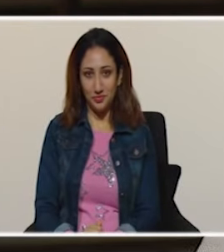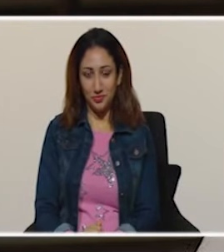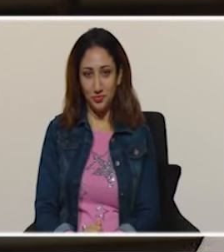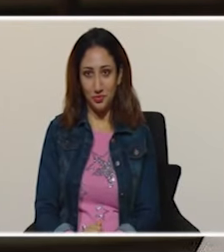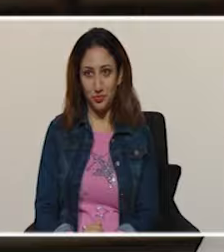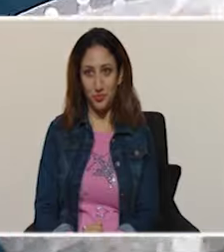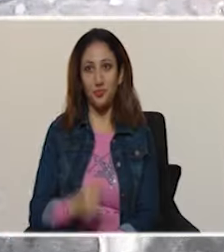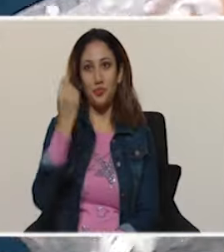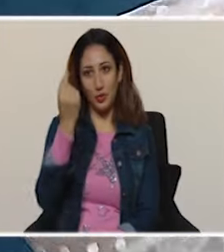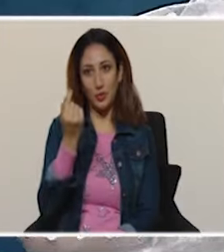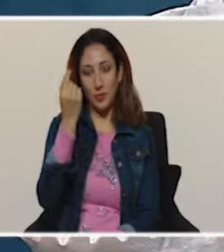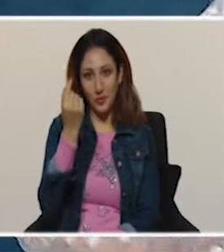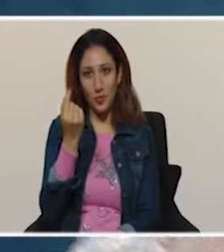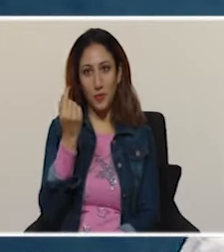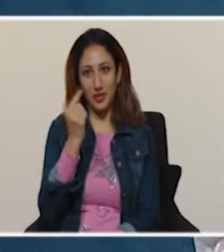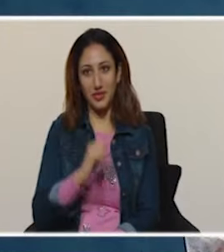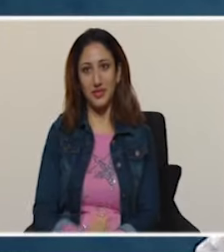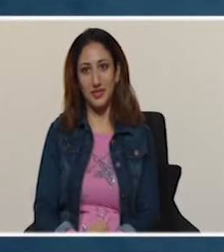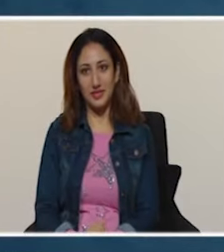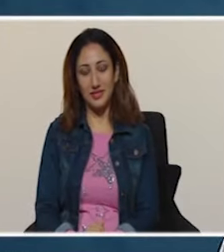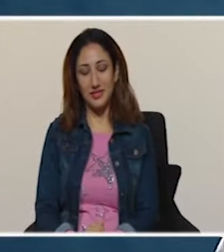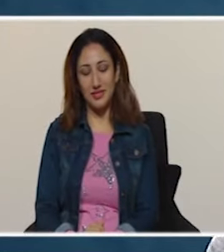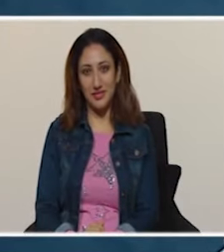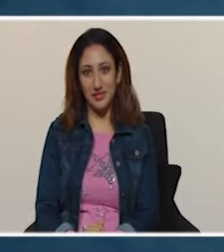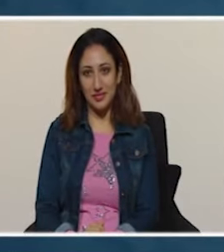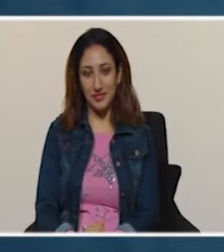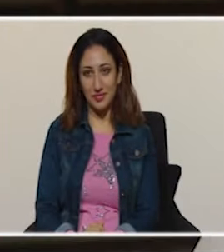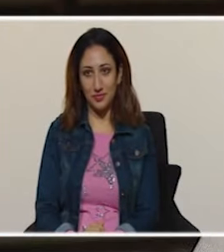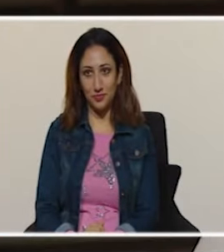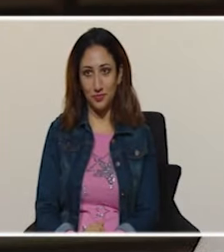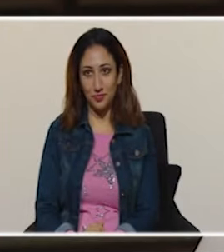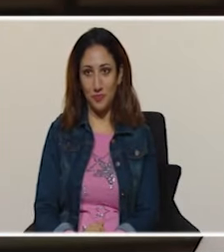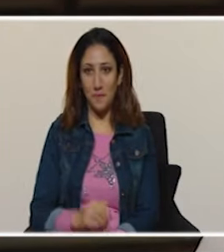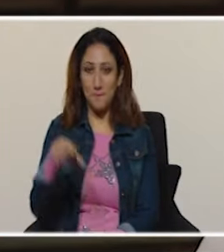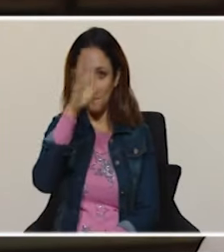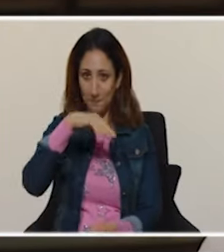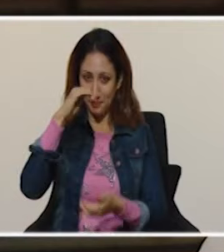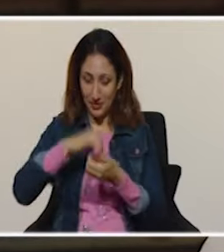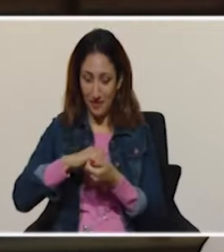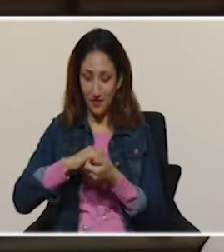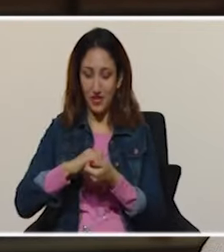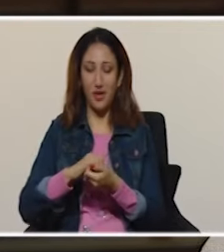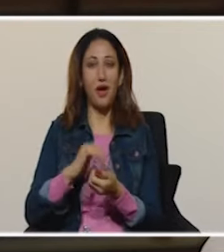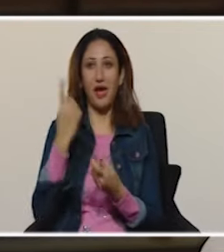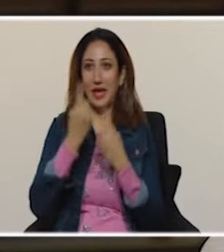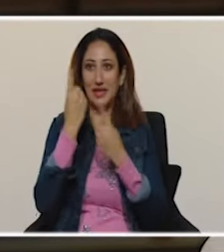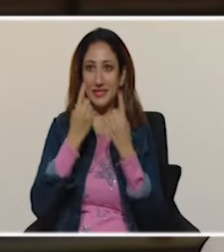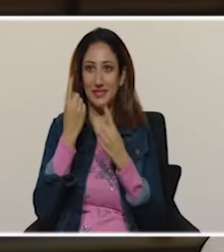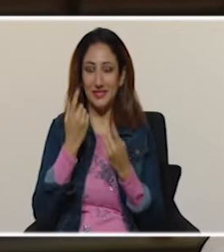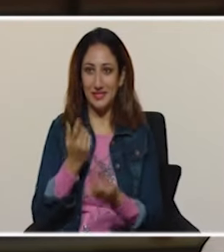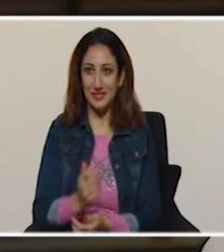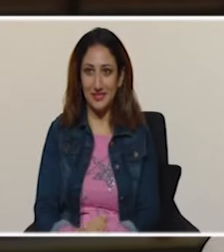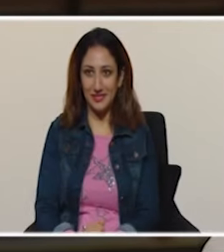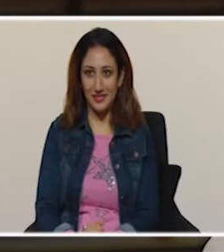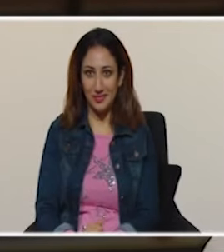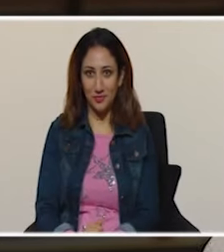محضرين لك مع فريق الإعداد والمخرج، بدنا نشكرهم كتير، هيدي المفاجأة. انتم متأمرين عليا كمان. مؤامرة بيضاء. إيه يا أحمد الكلام ده يا